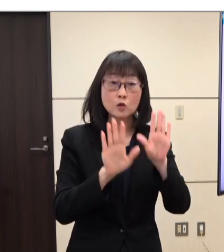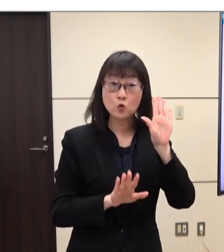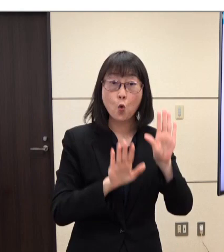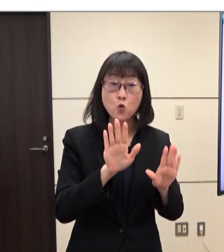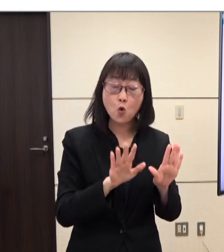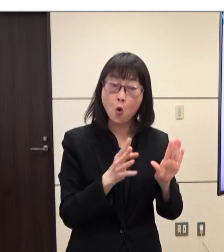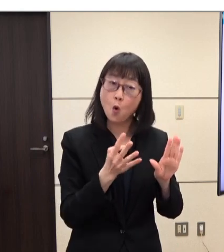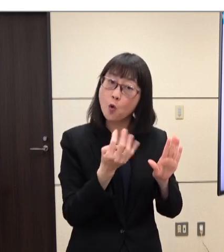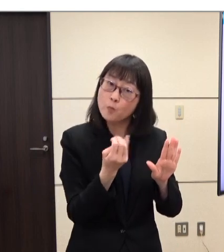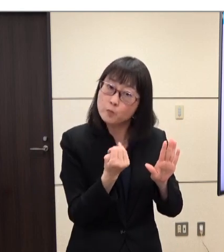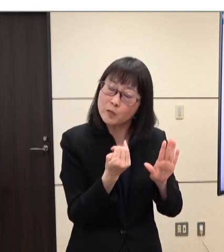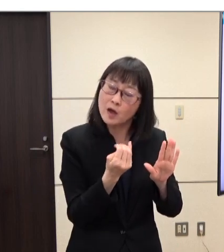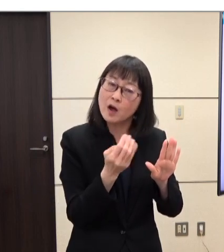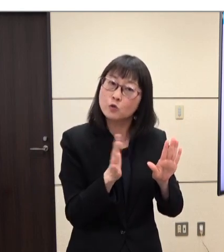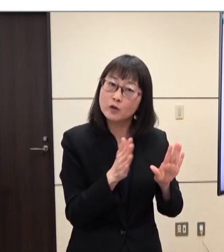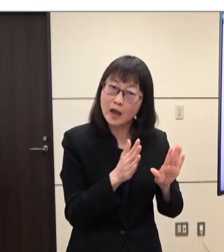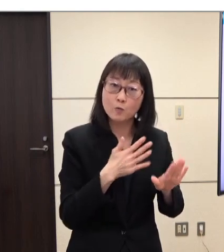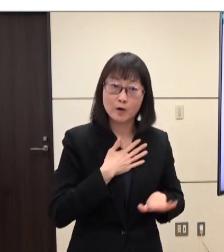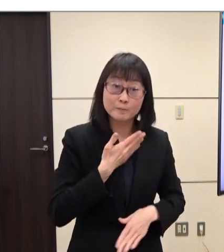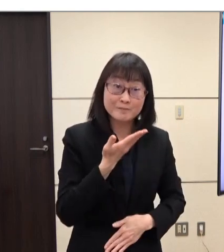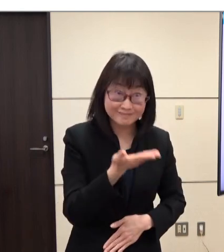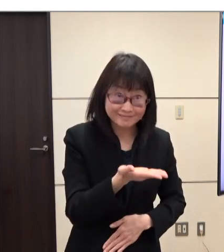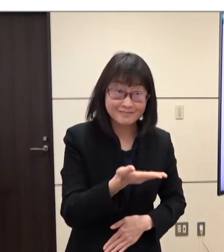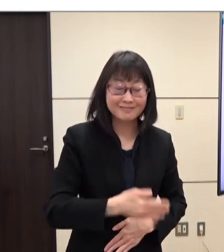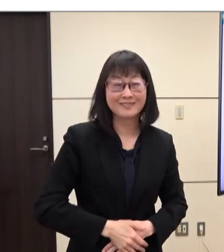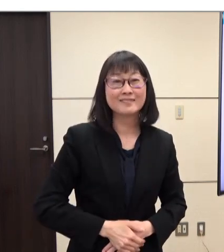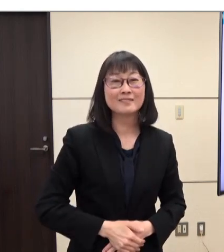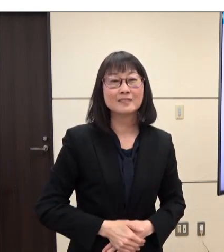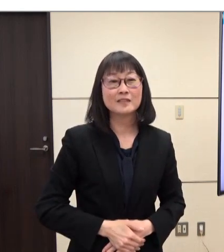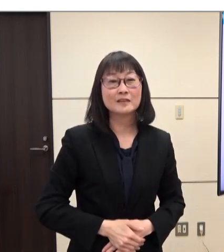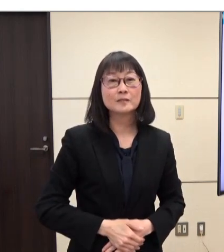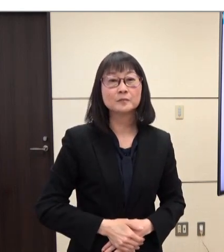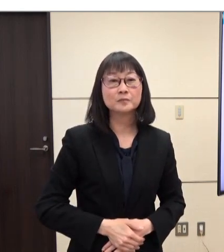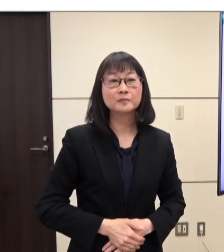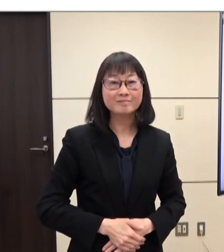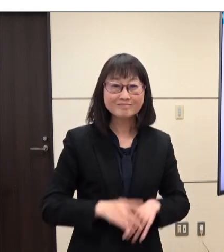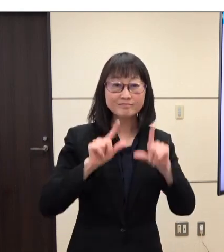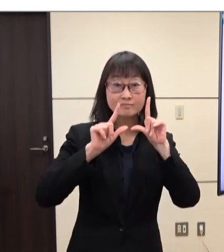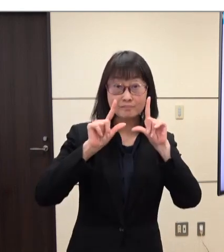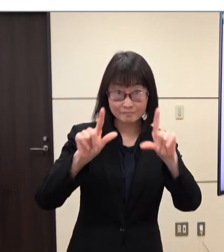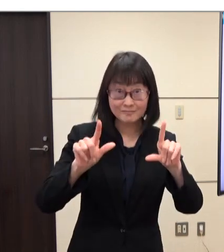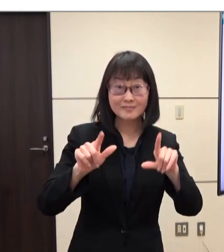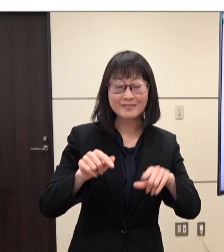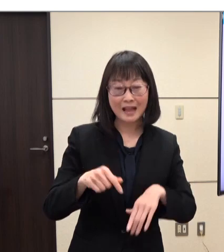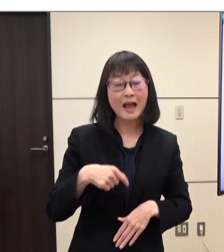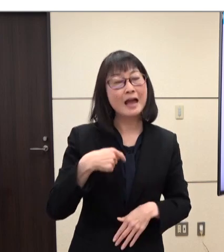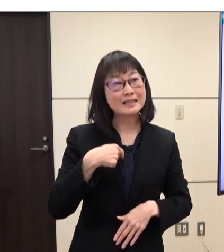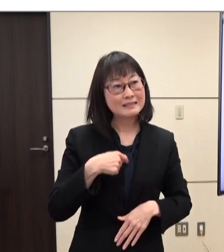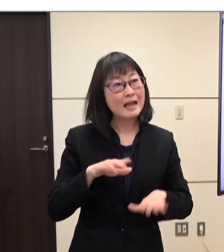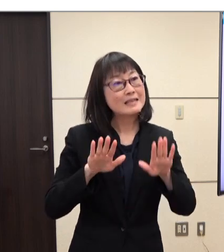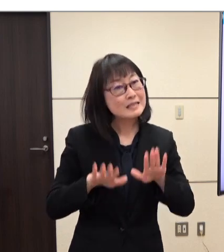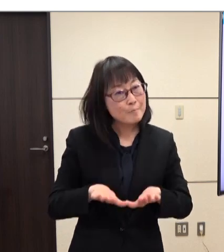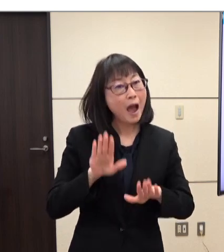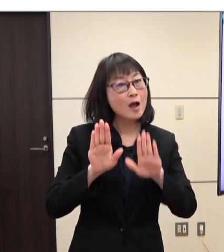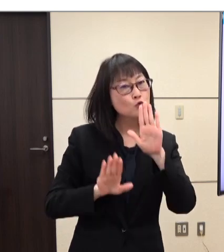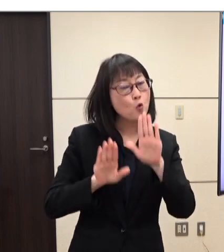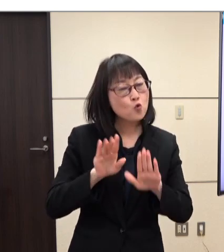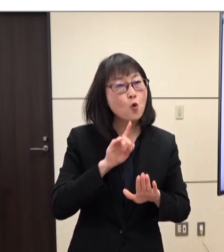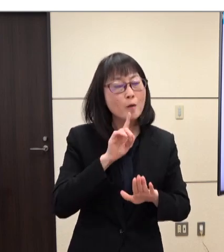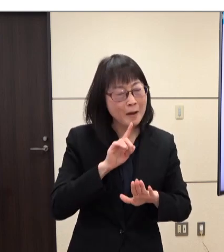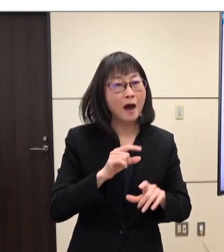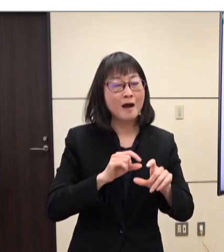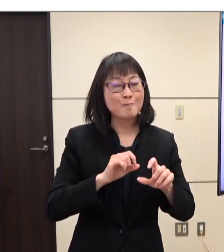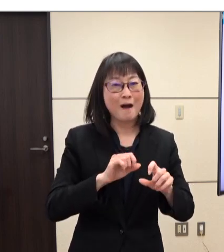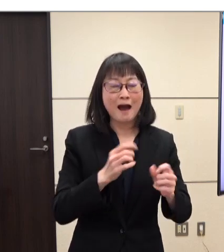と 思います。はい、ですね、足元の状況でいうと、まあ、かなりやはり増えています。まあ、特に花見山の状況で言います